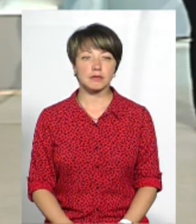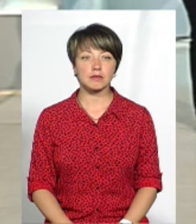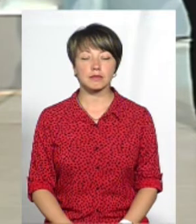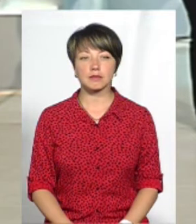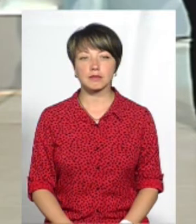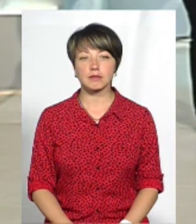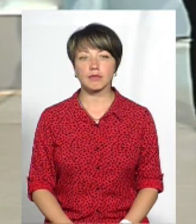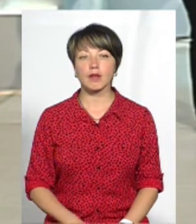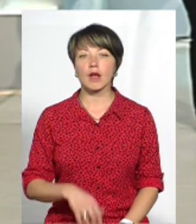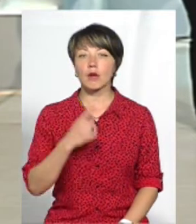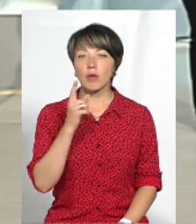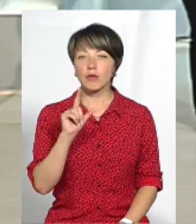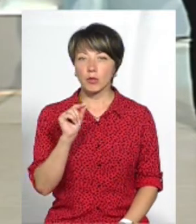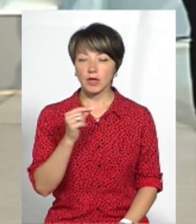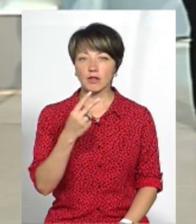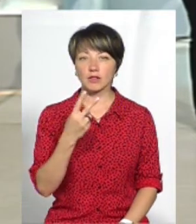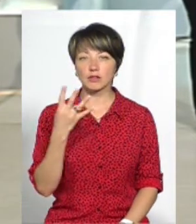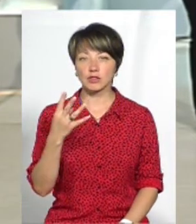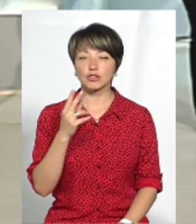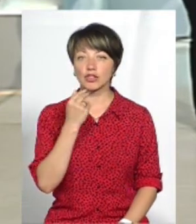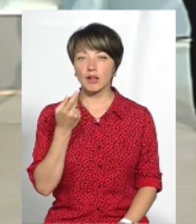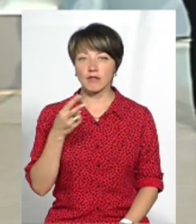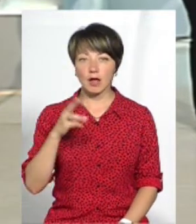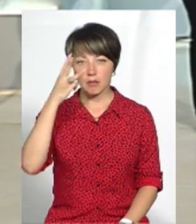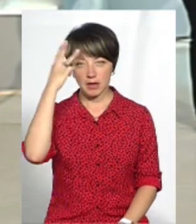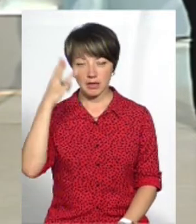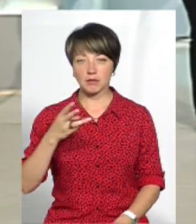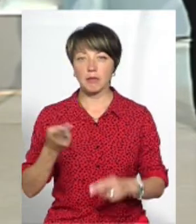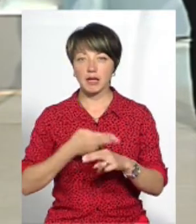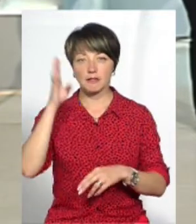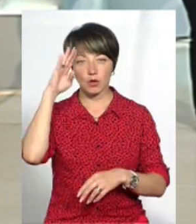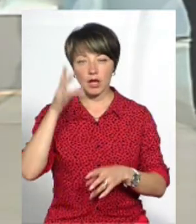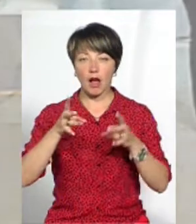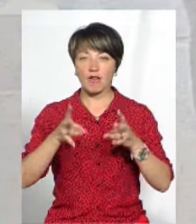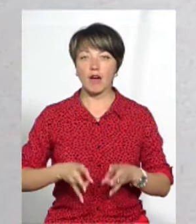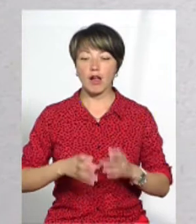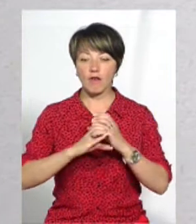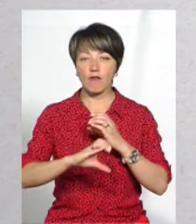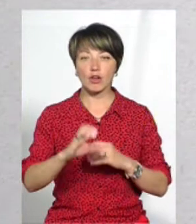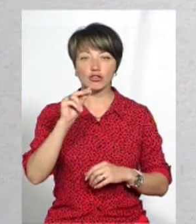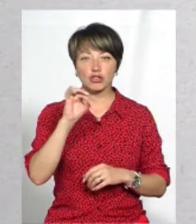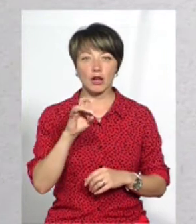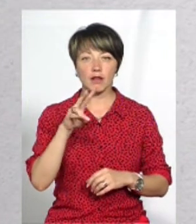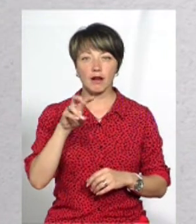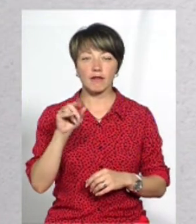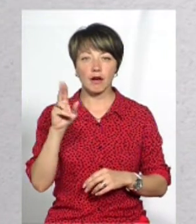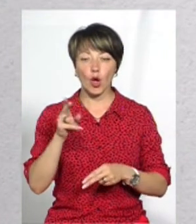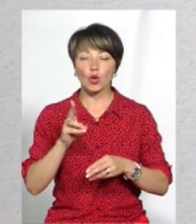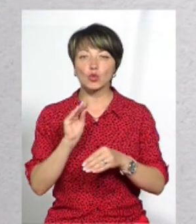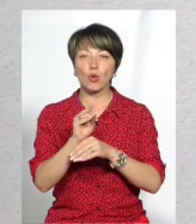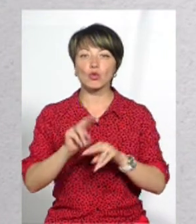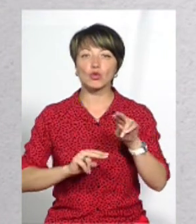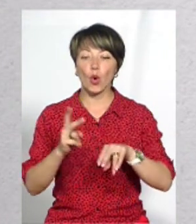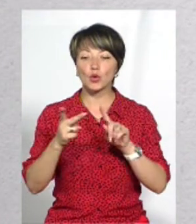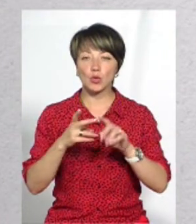У неділю, 24 червня, обласний центр був без води через аварію на Чернелівському водогоні. Добудова другої нитки водогону.